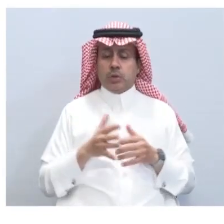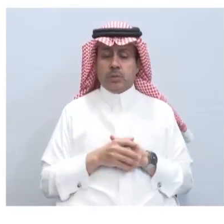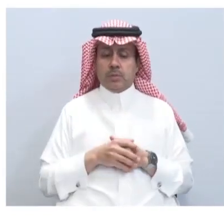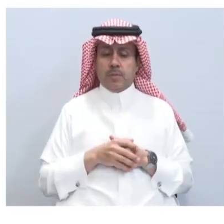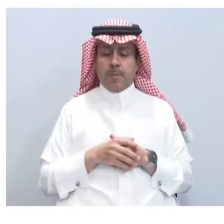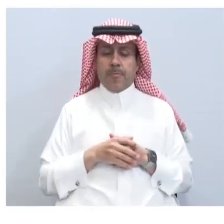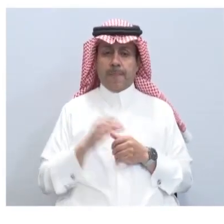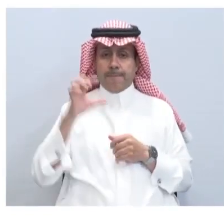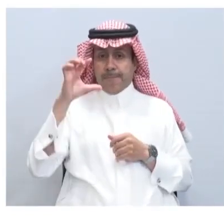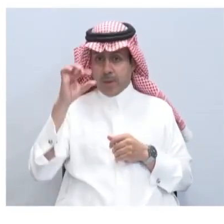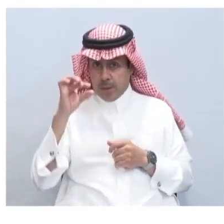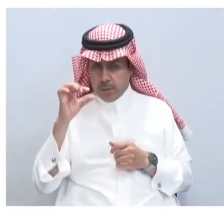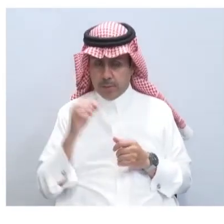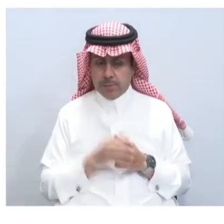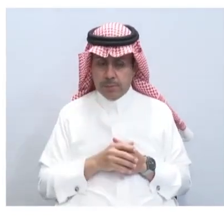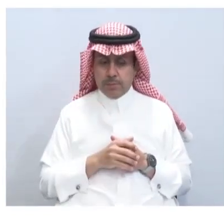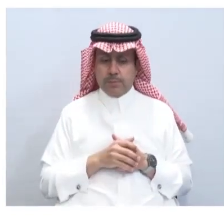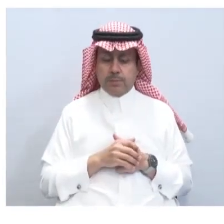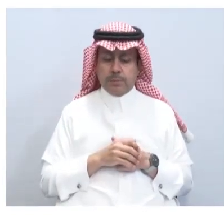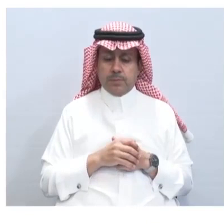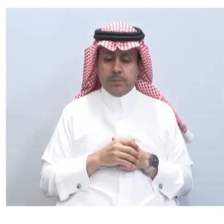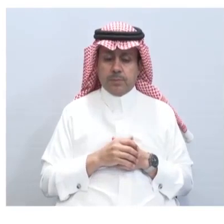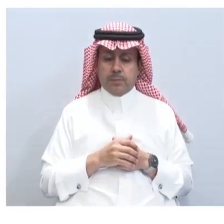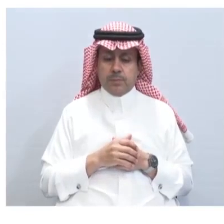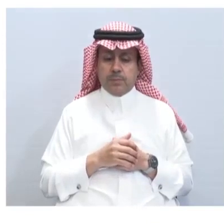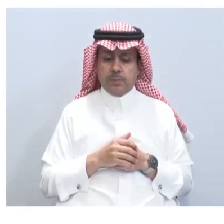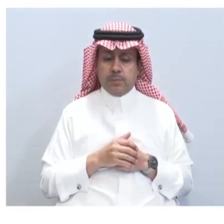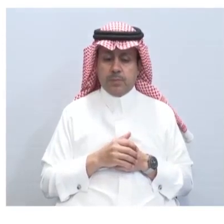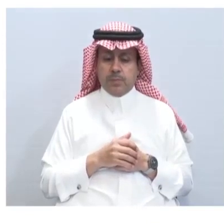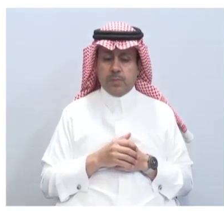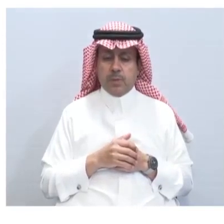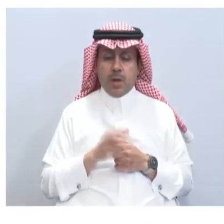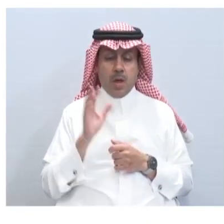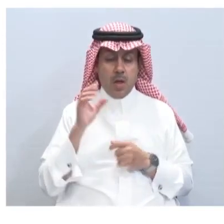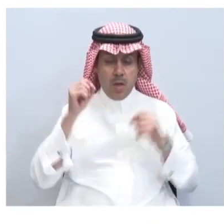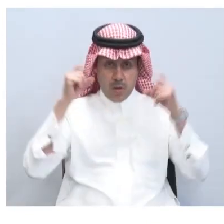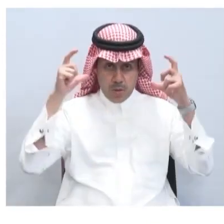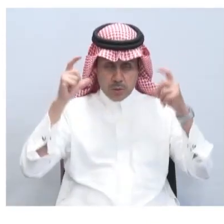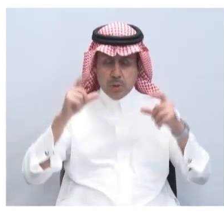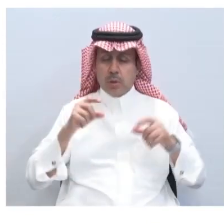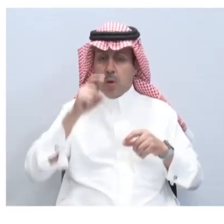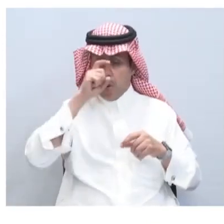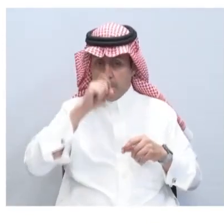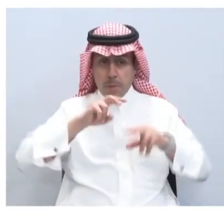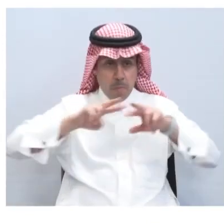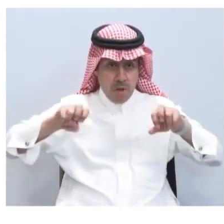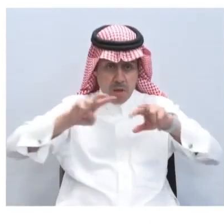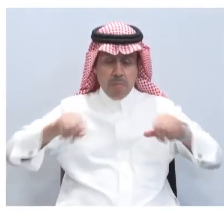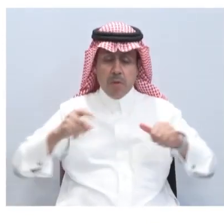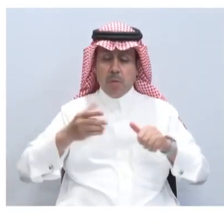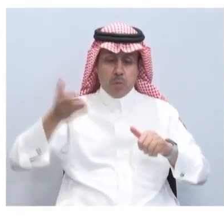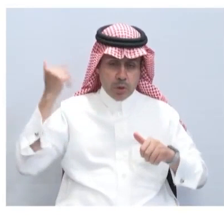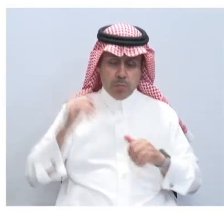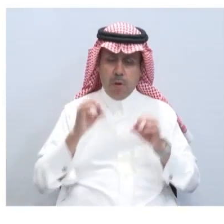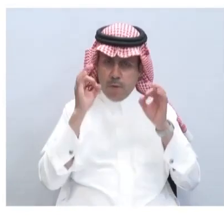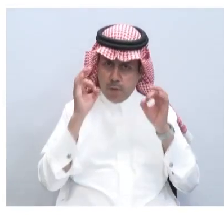مثلا من عمليات البحث العشوائيه لدينا هذا الاثراء تعد اوامر البحث المتقدم من افضل